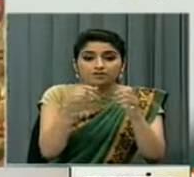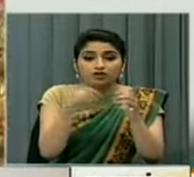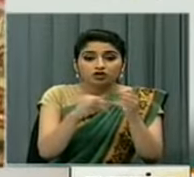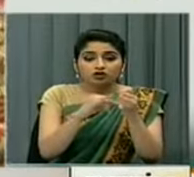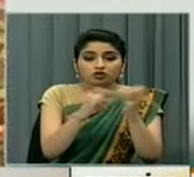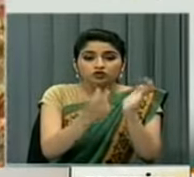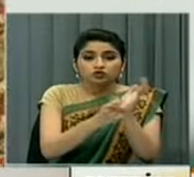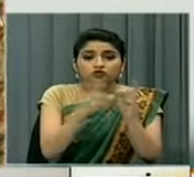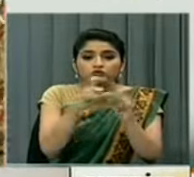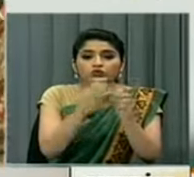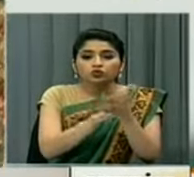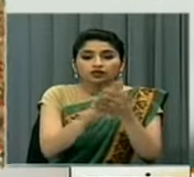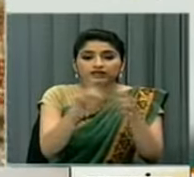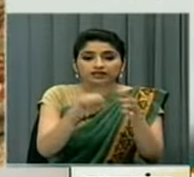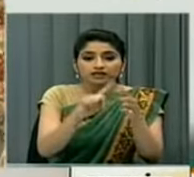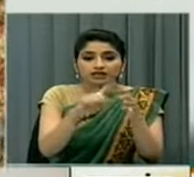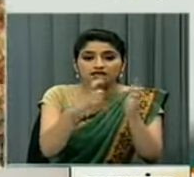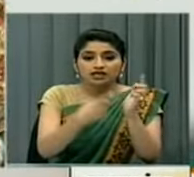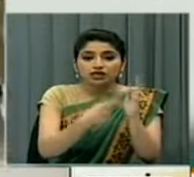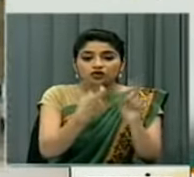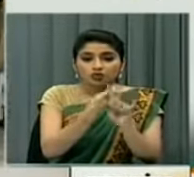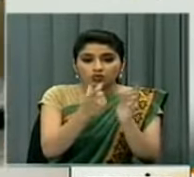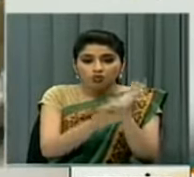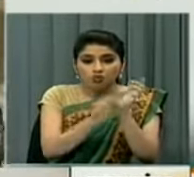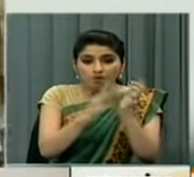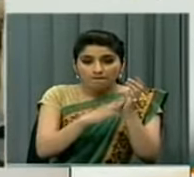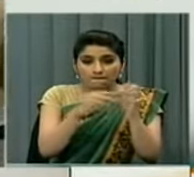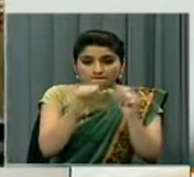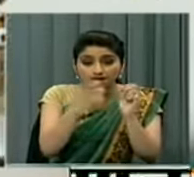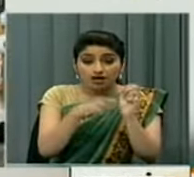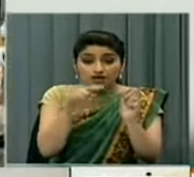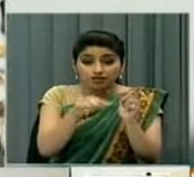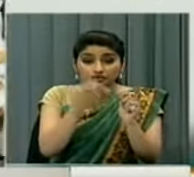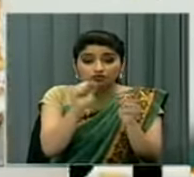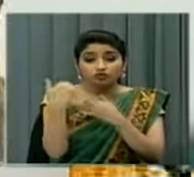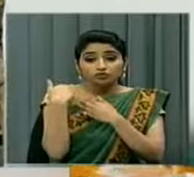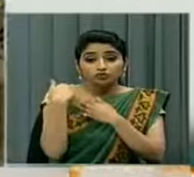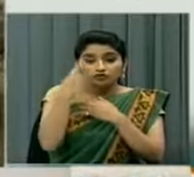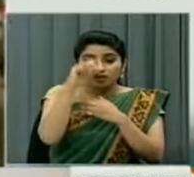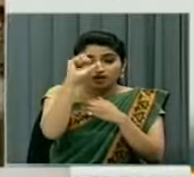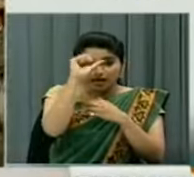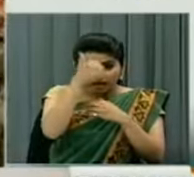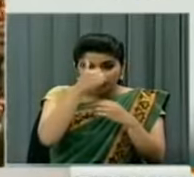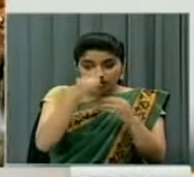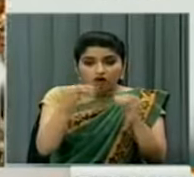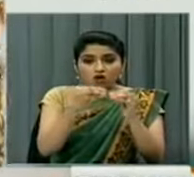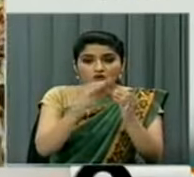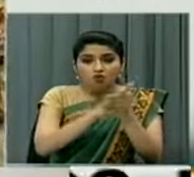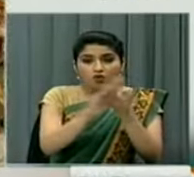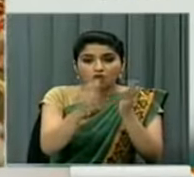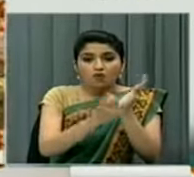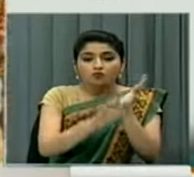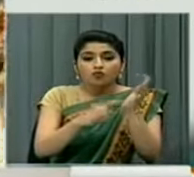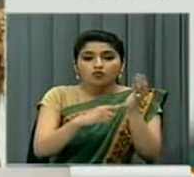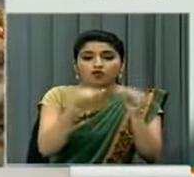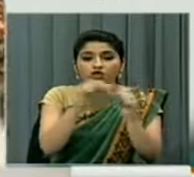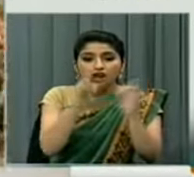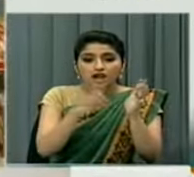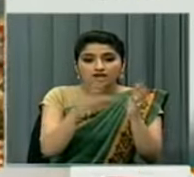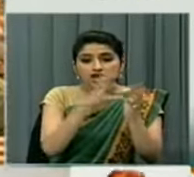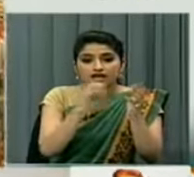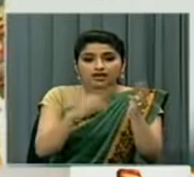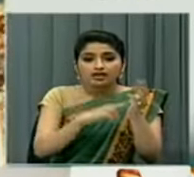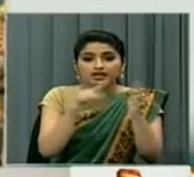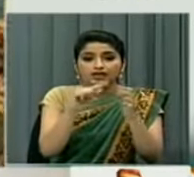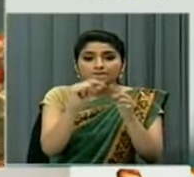के साथ में रहकर काम करते हैं। पहले सीवीज में होते थे, मतलब यूनिफॉर्म में नहीं होते थे, फिर बाद में यूनिफॉर्म में आने लगे इनकी काफी